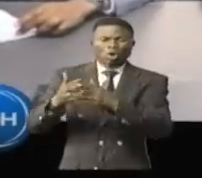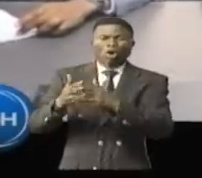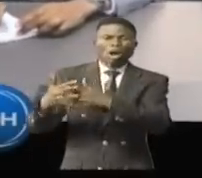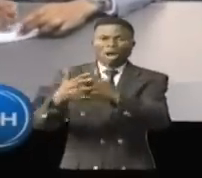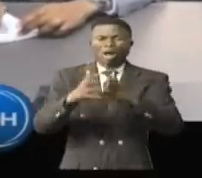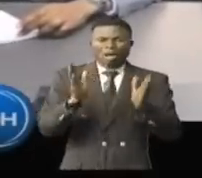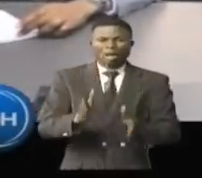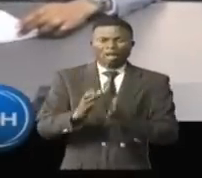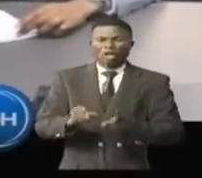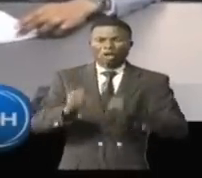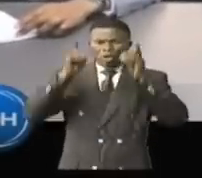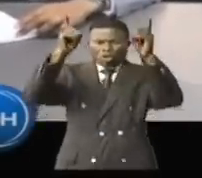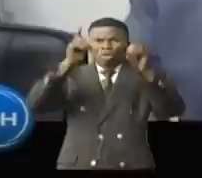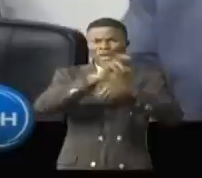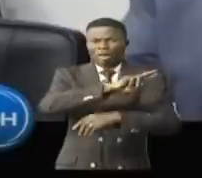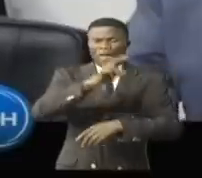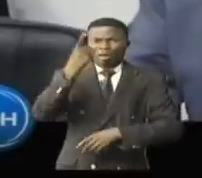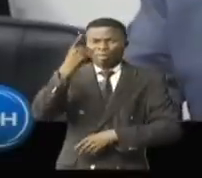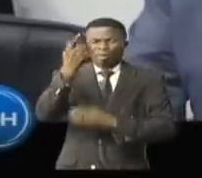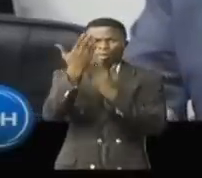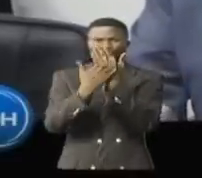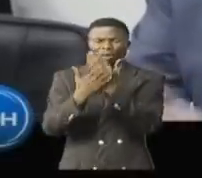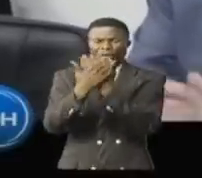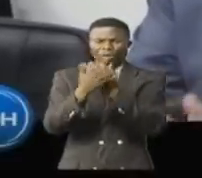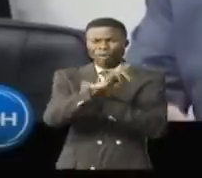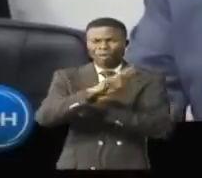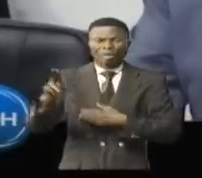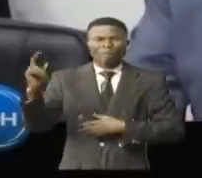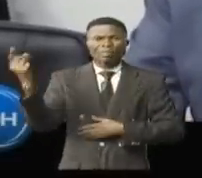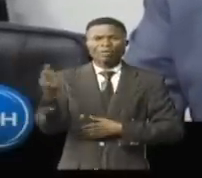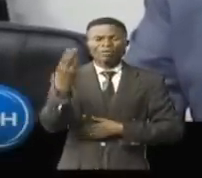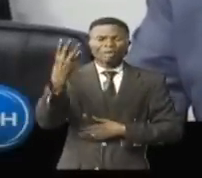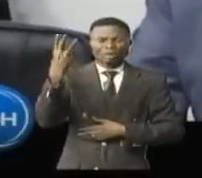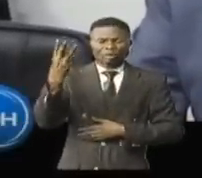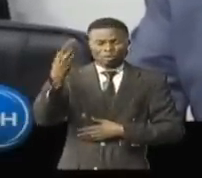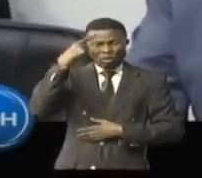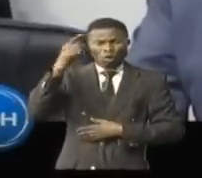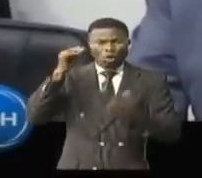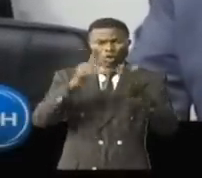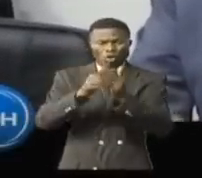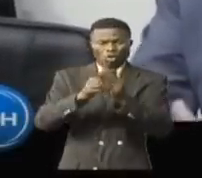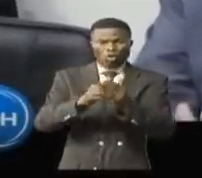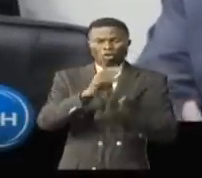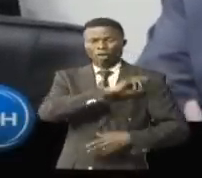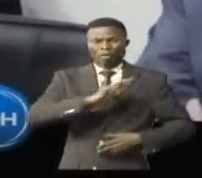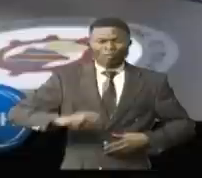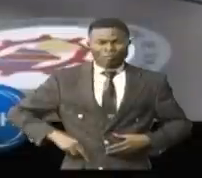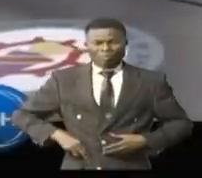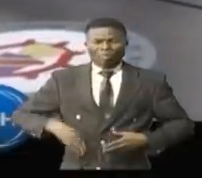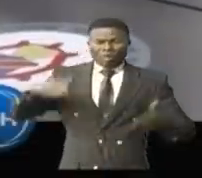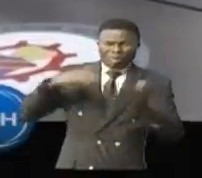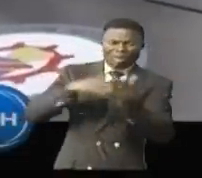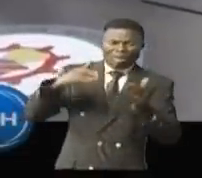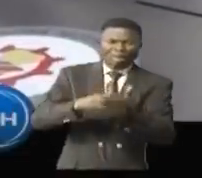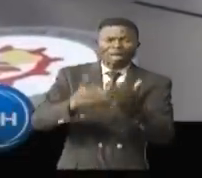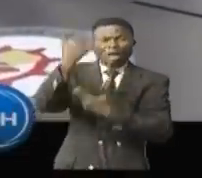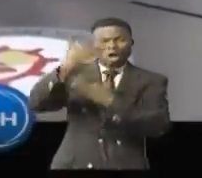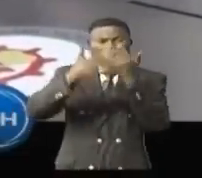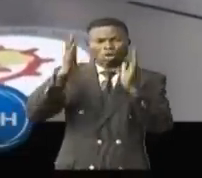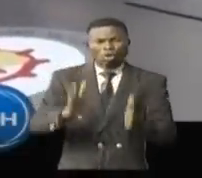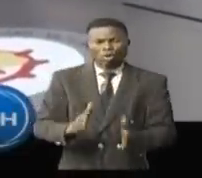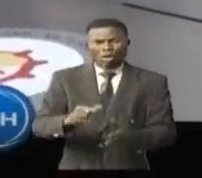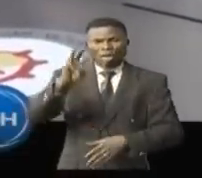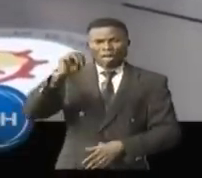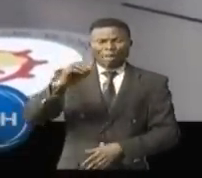jusqu'au 1er juillet 2023 sur l'embargo des armes à destination de la RDC, l'incursion de l'armée rwandaise sous la couverture du M23,